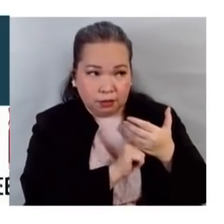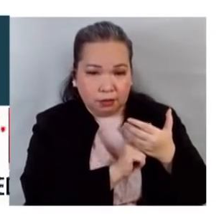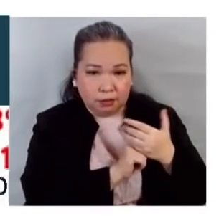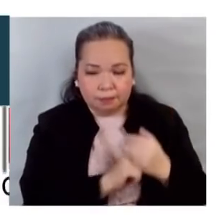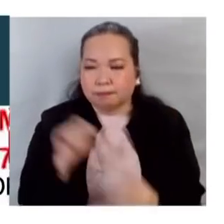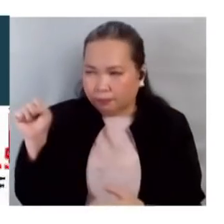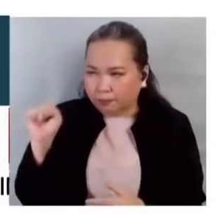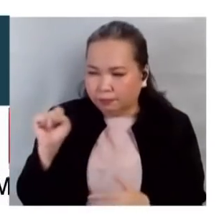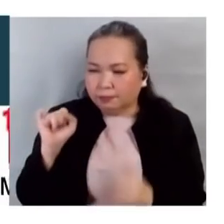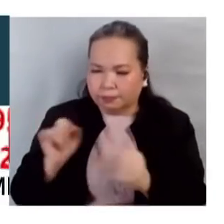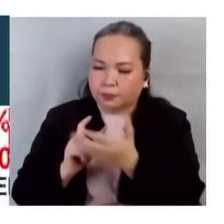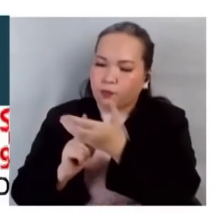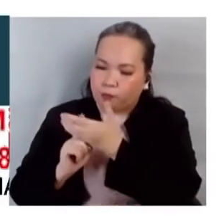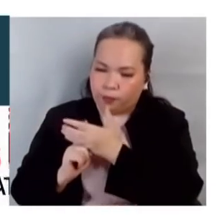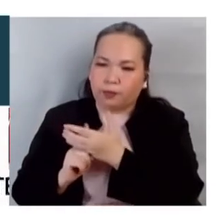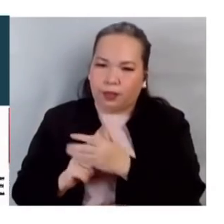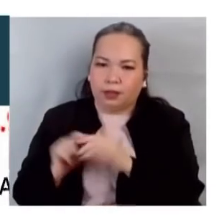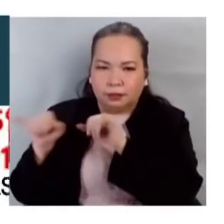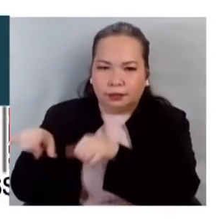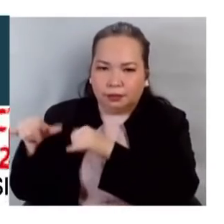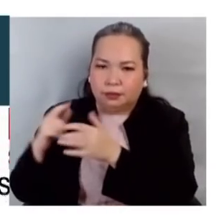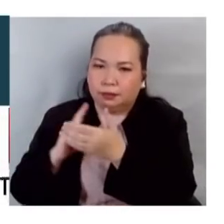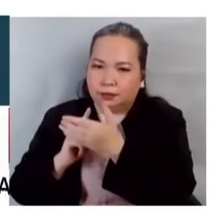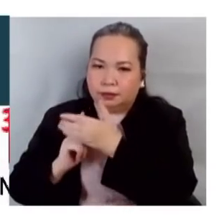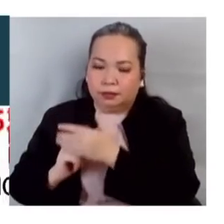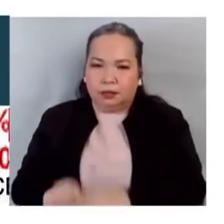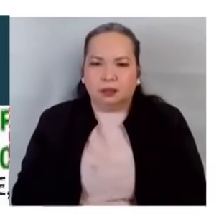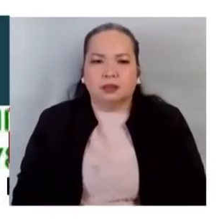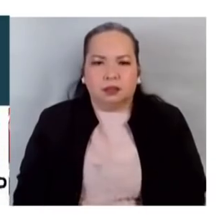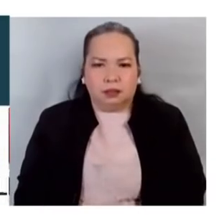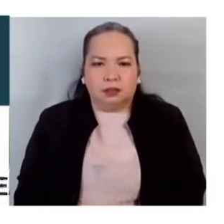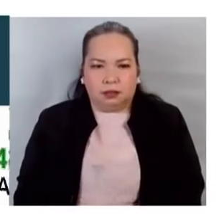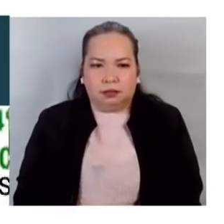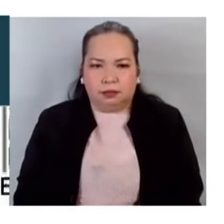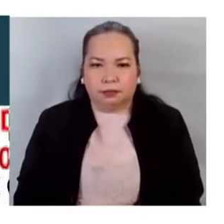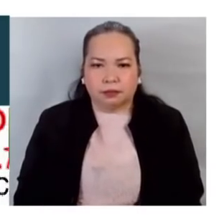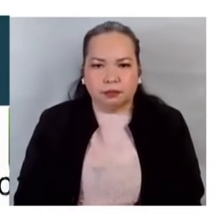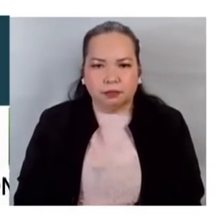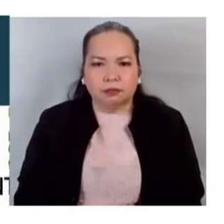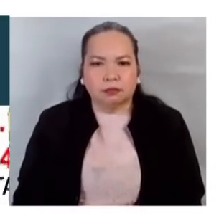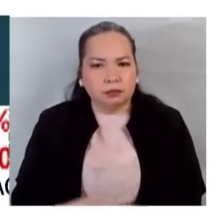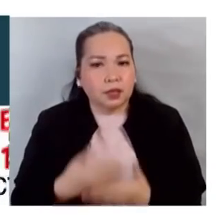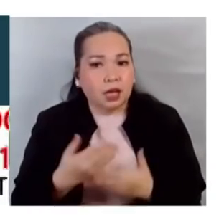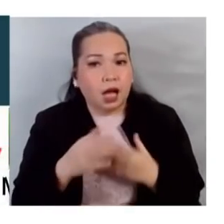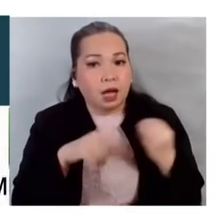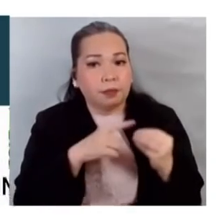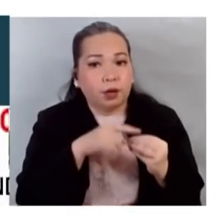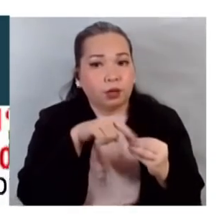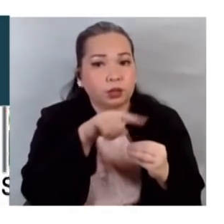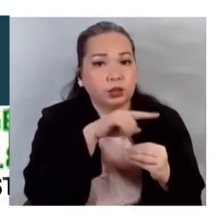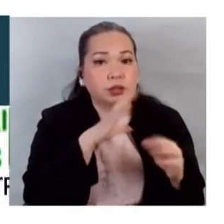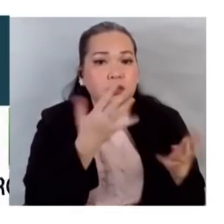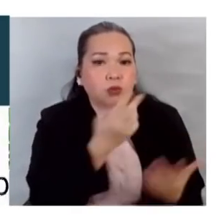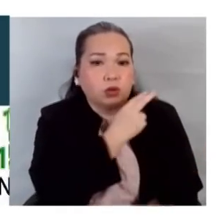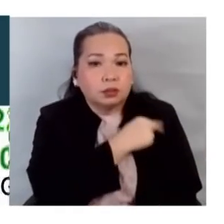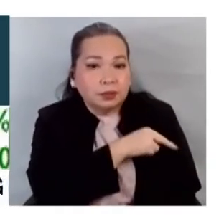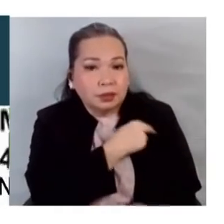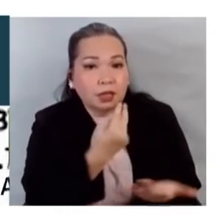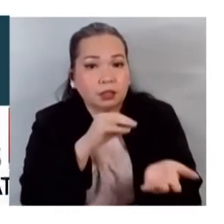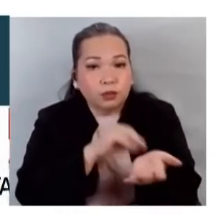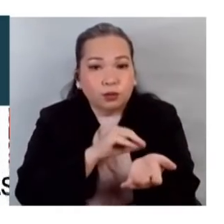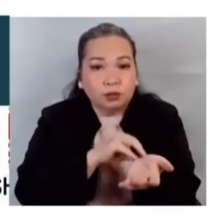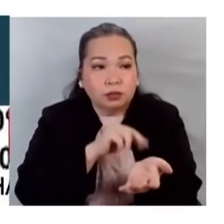Yes, naka-quarantine pa yung iba. Oh. Kamusta yung, naman yung 76 na yan. Okay. Kamusta naman yung healthcare system dyan sa